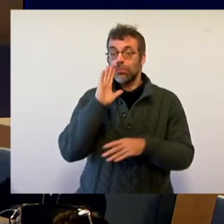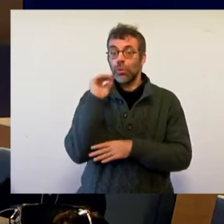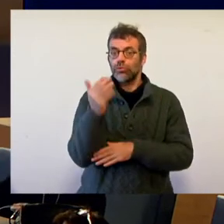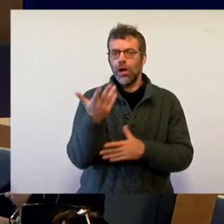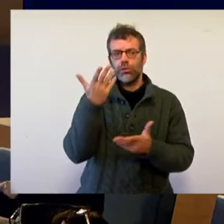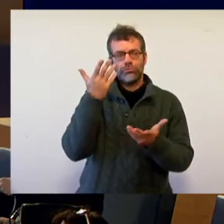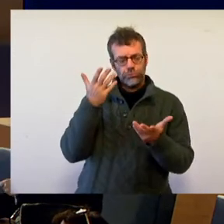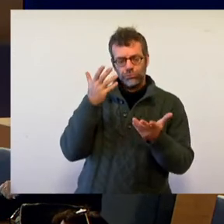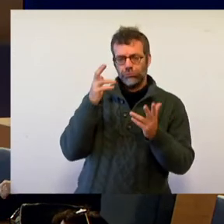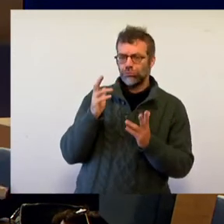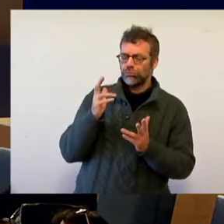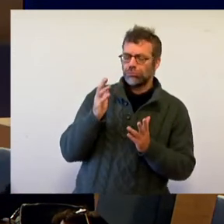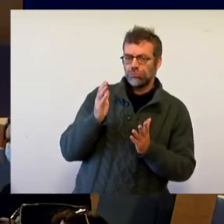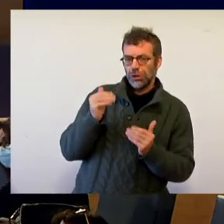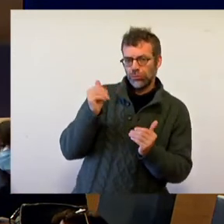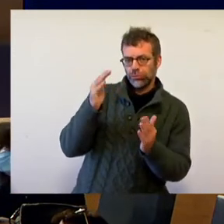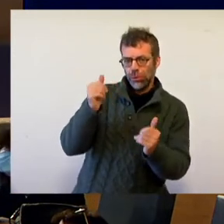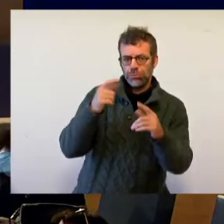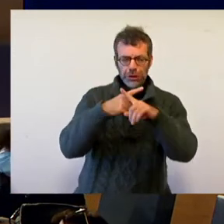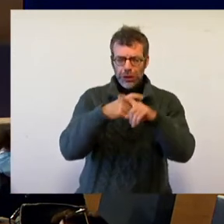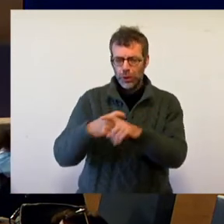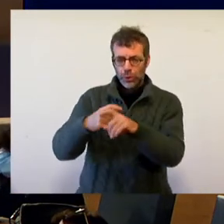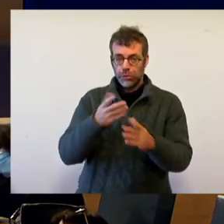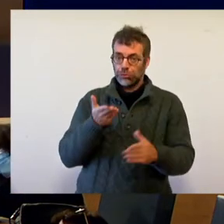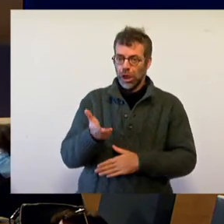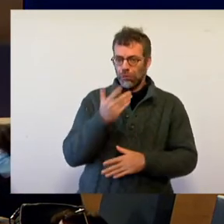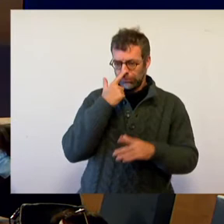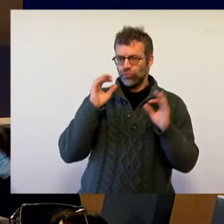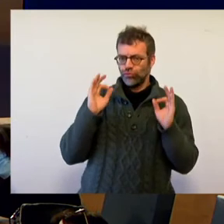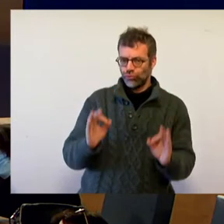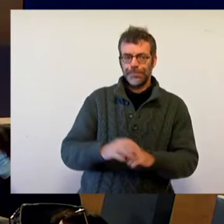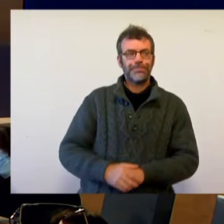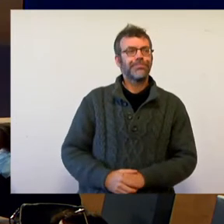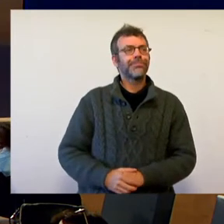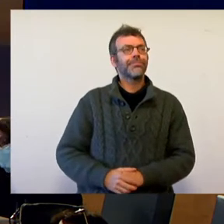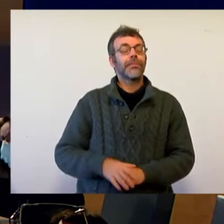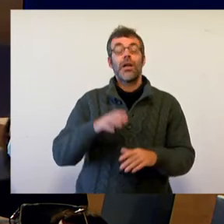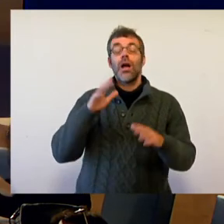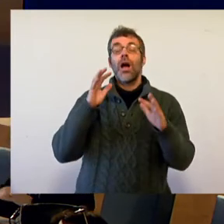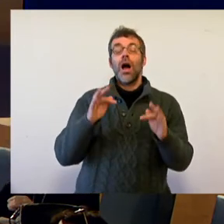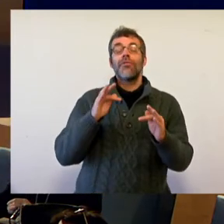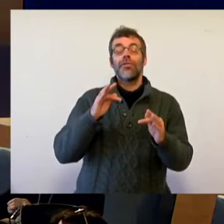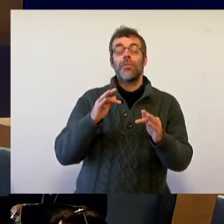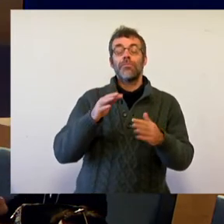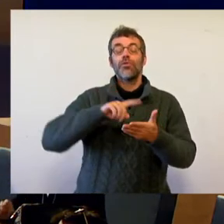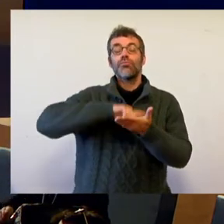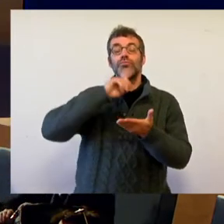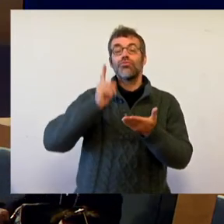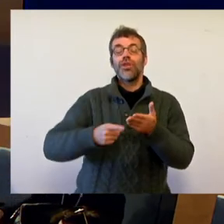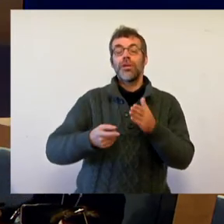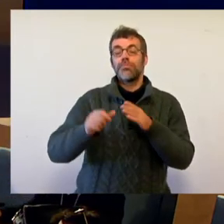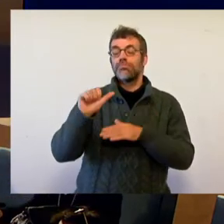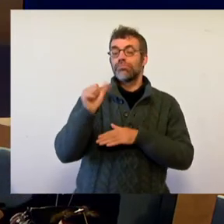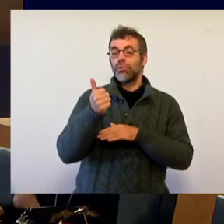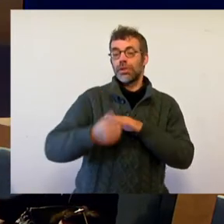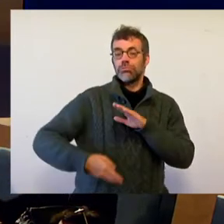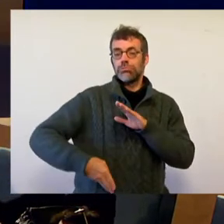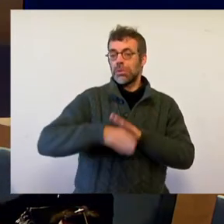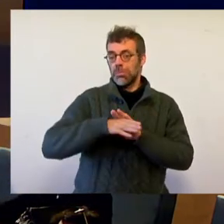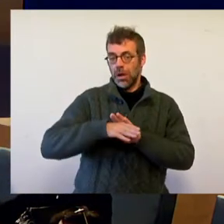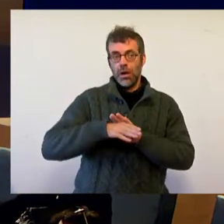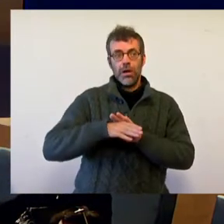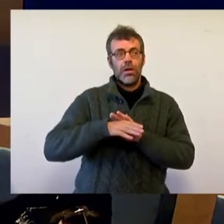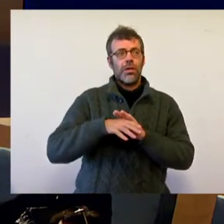Au niveau de ce budget primitif, nous avons donc des recettes réelles de fonctionnement avec un